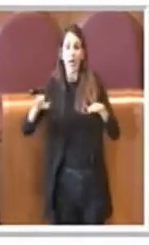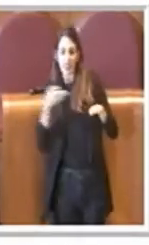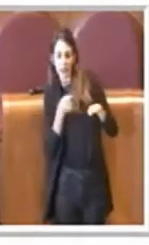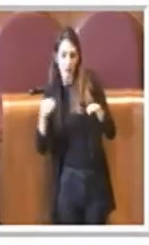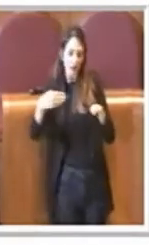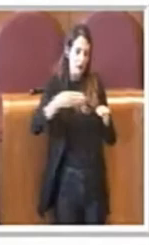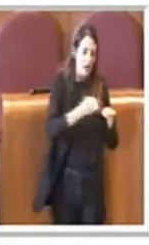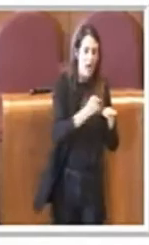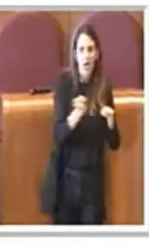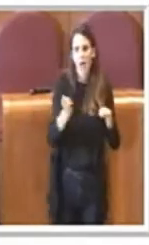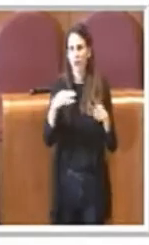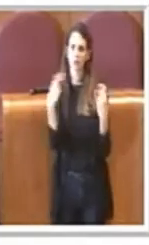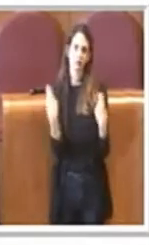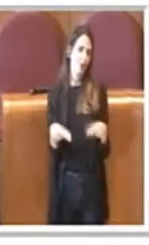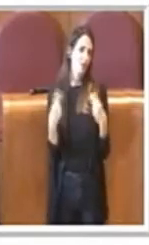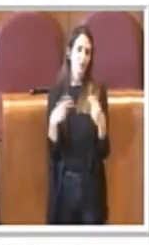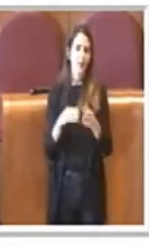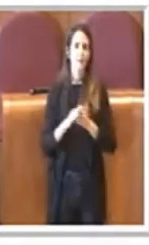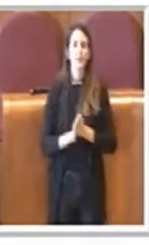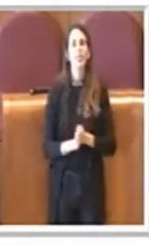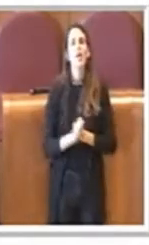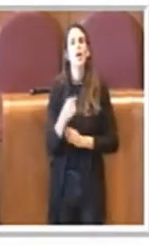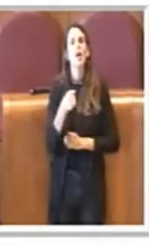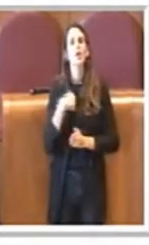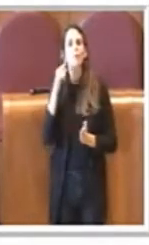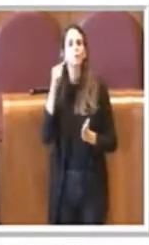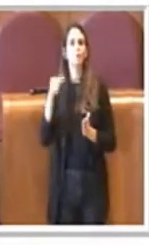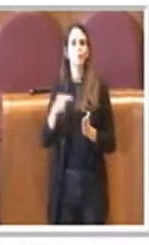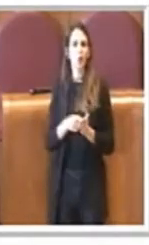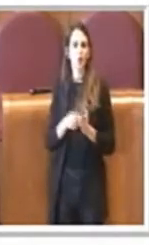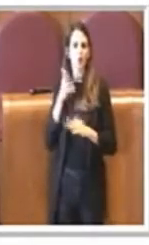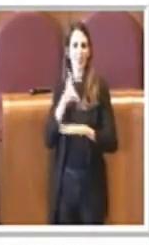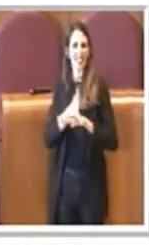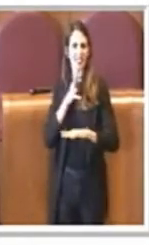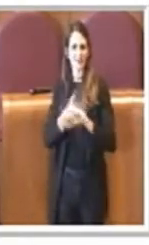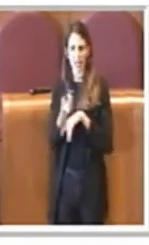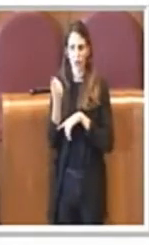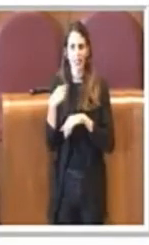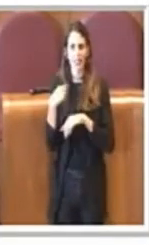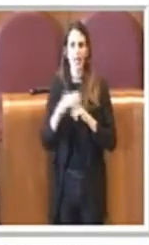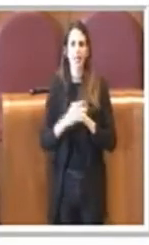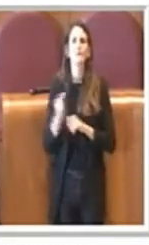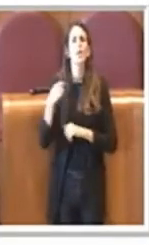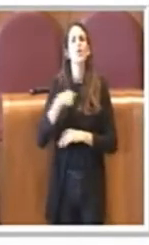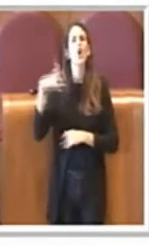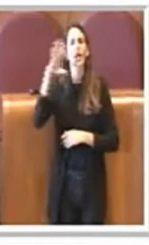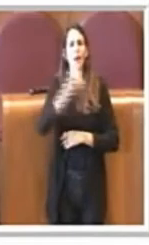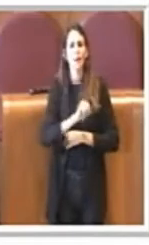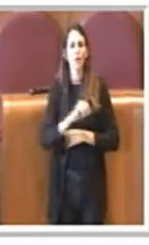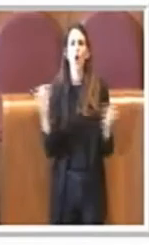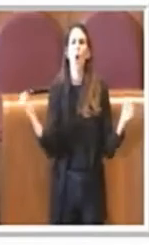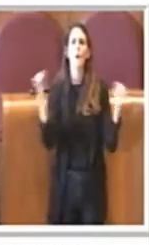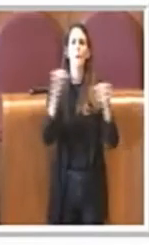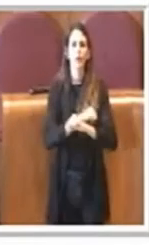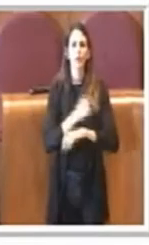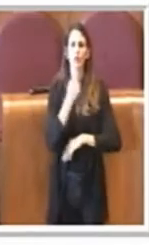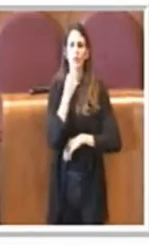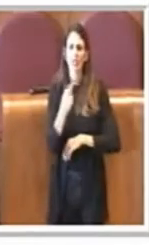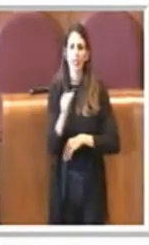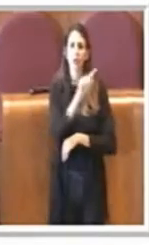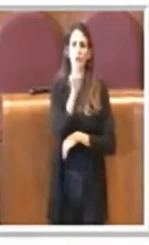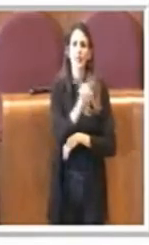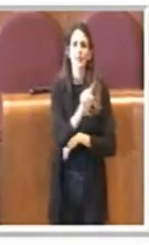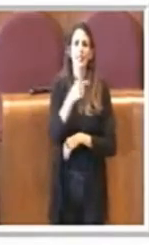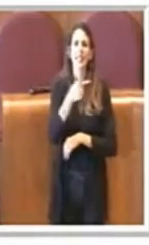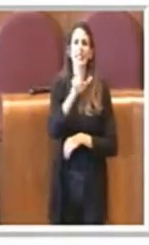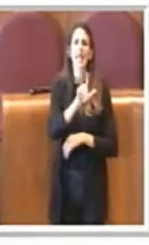mi contraddistingue, che ho rimarcato anche nell'intervento di ieri, capisco le opposizioni quando dicono perché ZTL sì e sosta tariffata